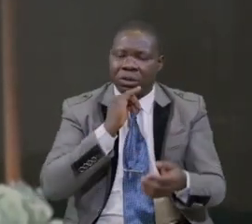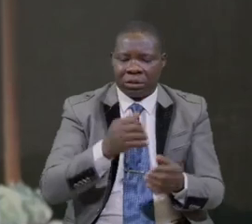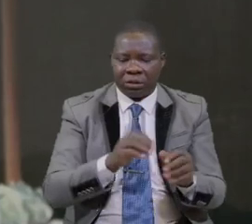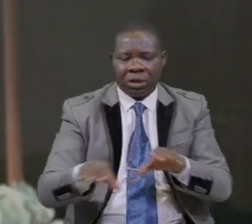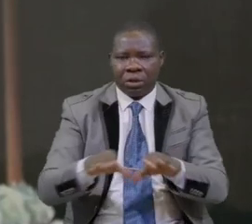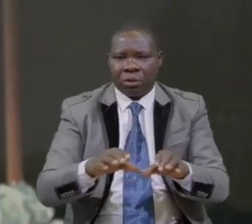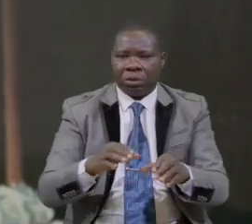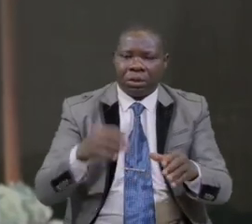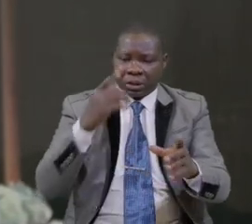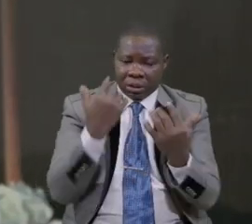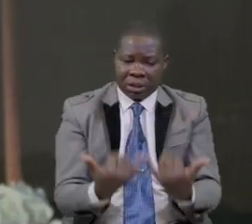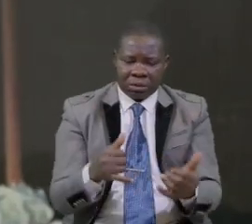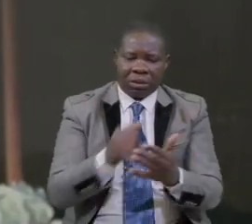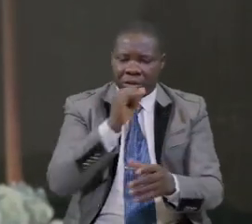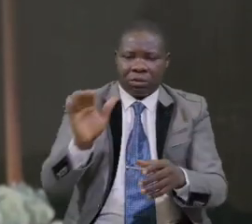ta foi.